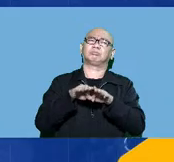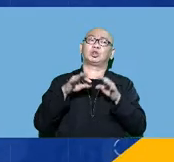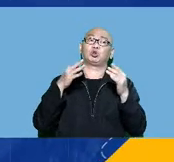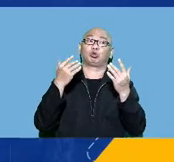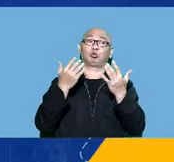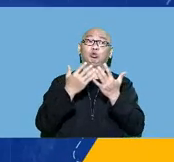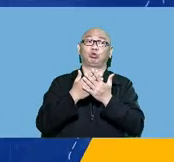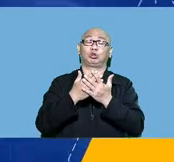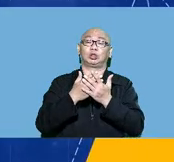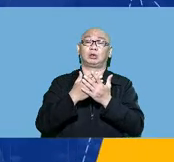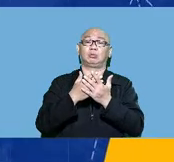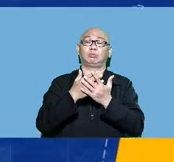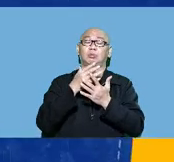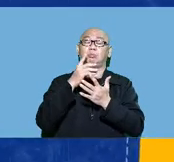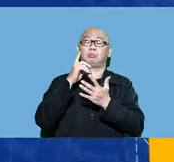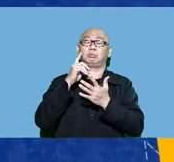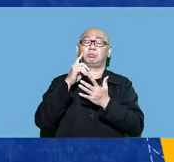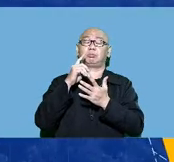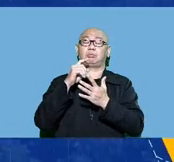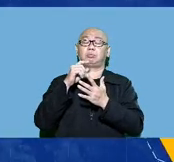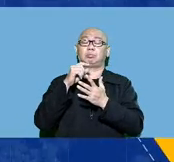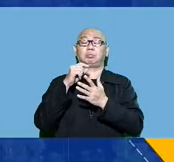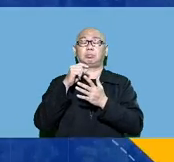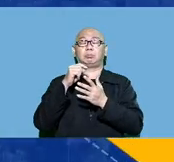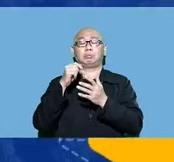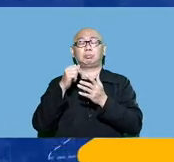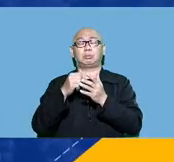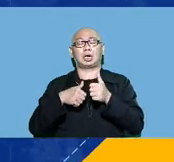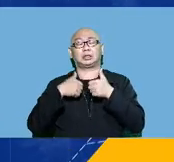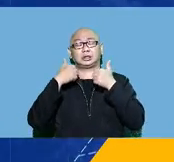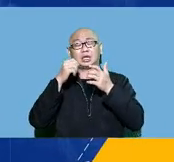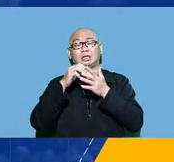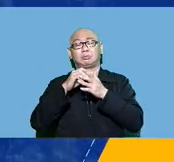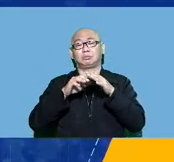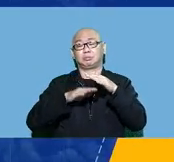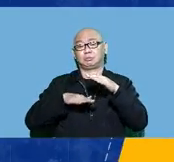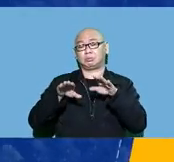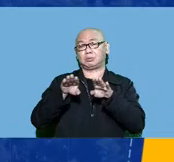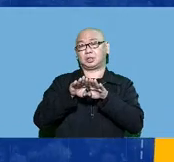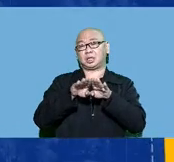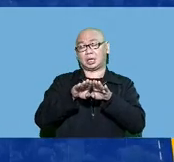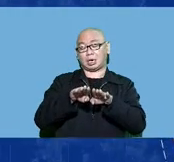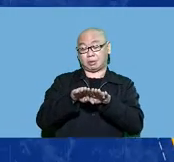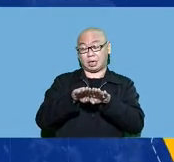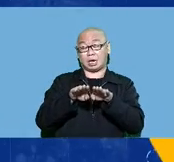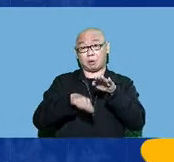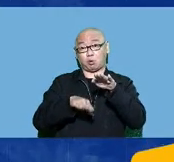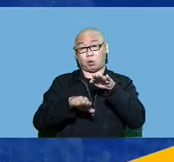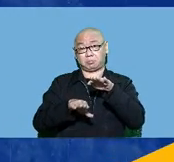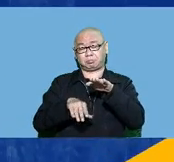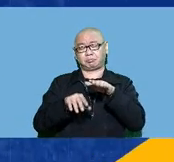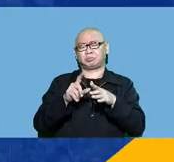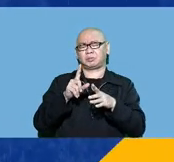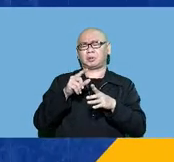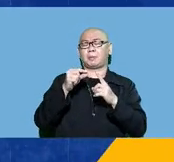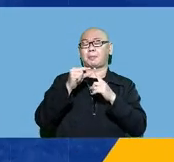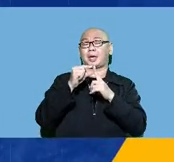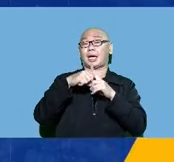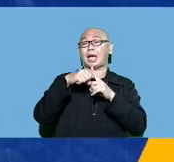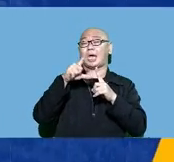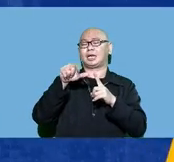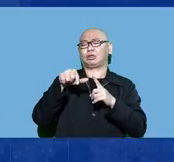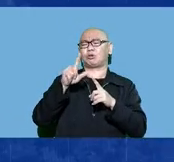yang berpenghasilan menengah ke bawah. Ini suatu bukti bahwa PKL itu memiliki